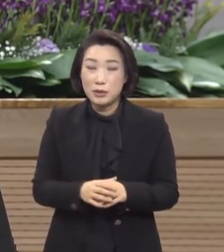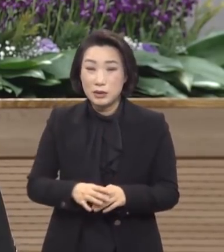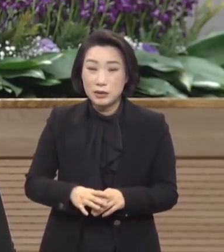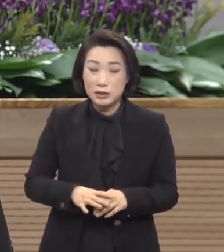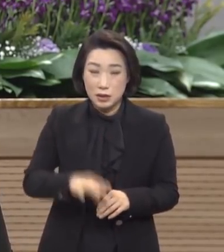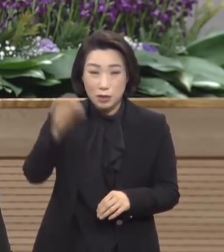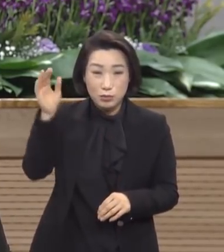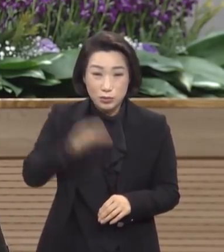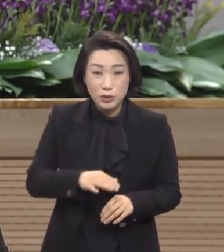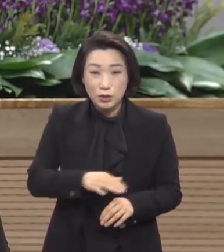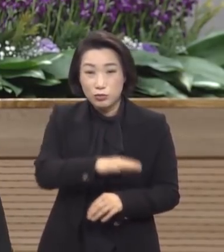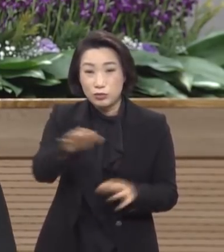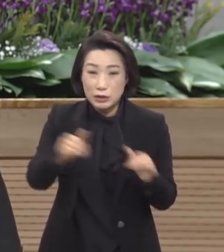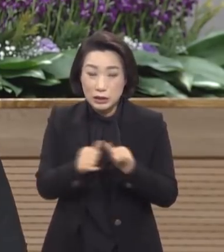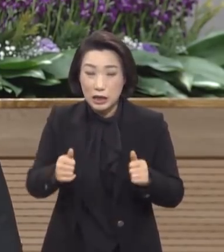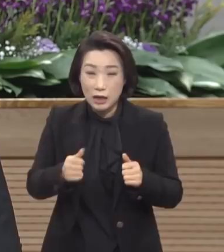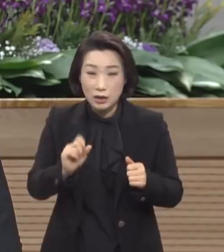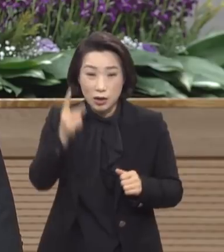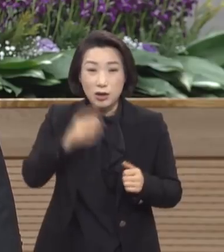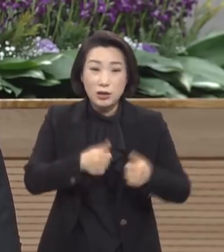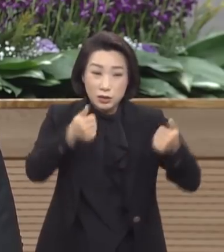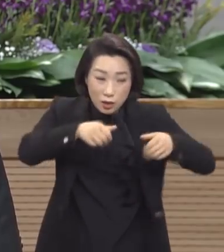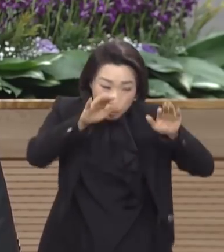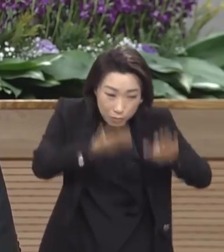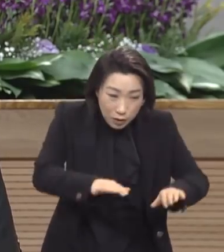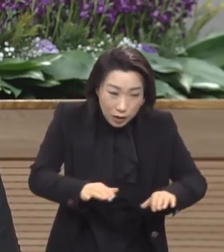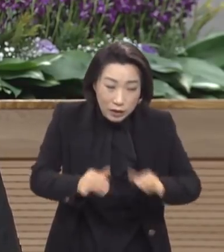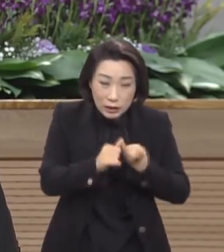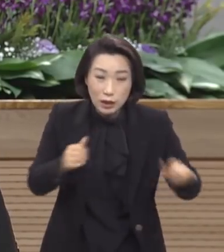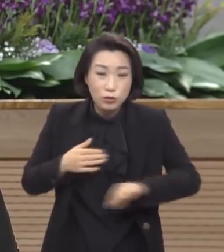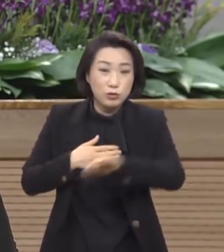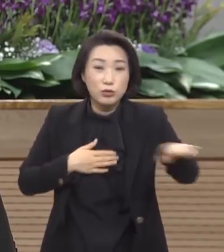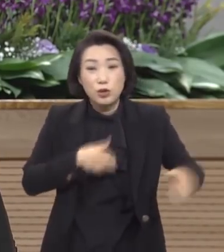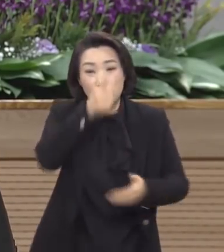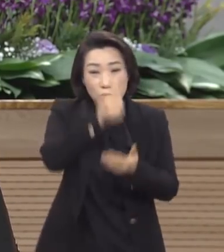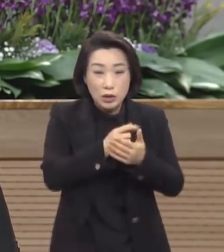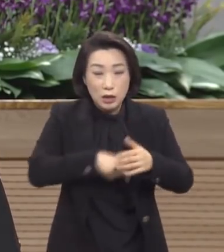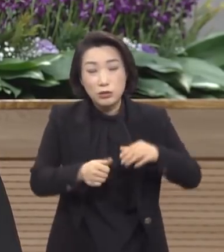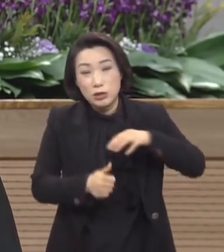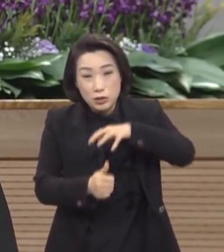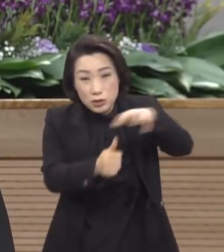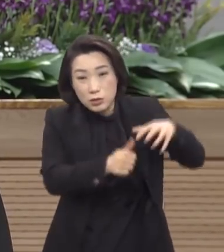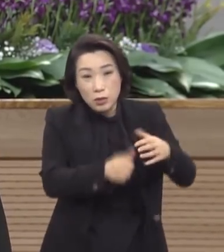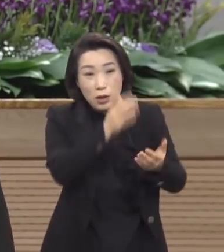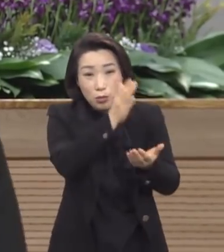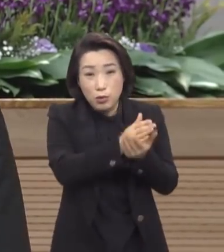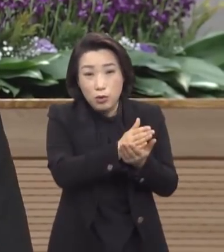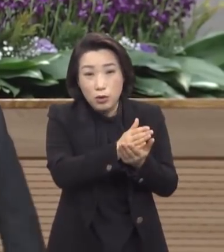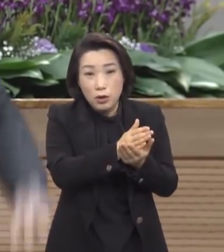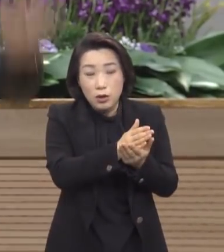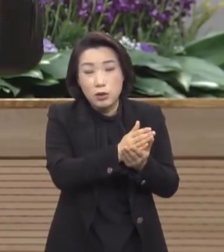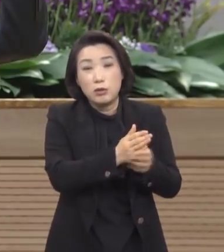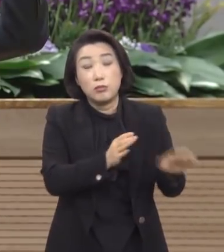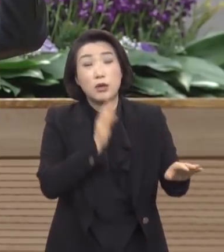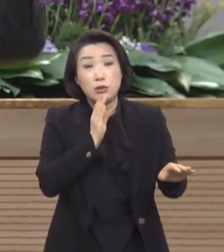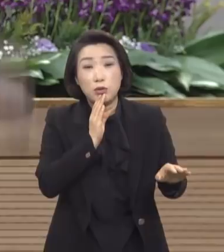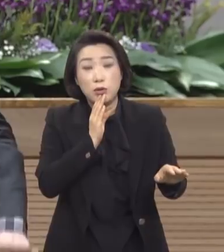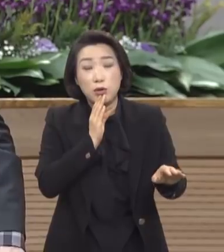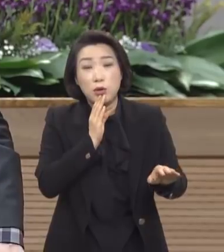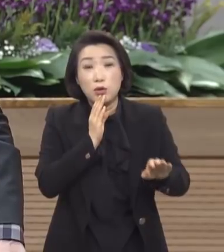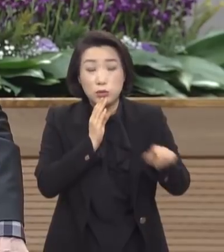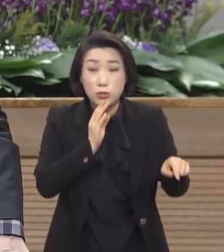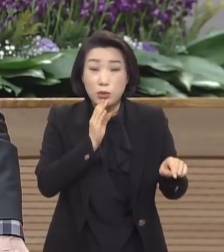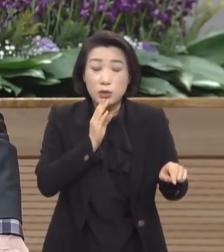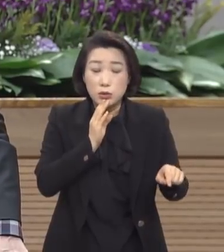우리로부터 경배받고 우리를 죄로 지배하겠다는 거요. 못한다. 나는 첫